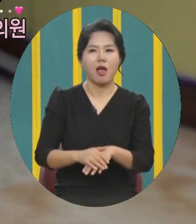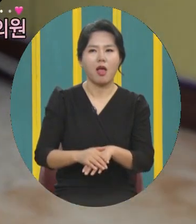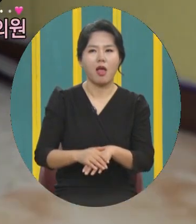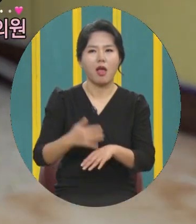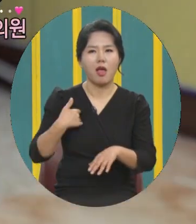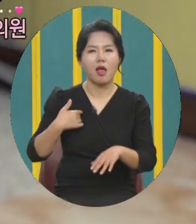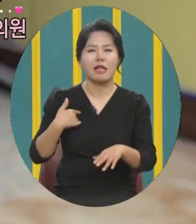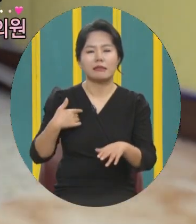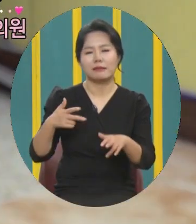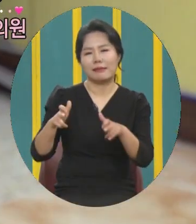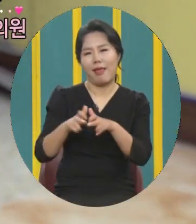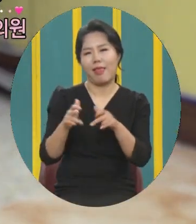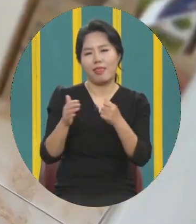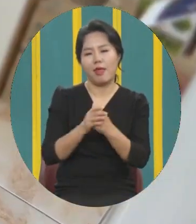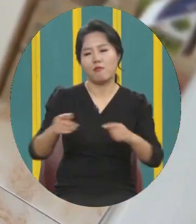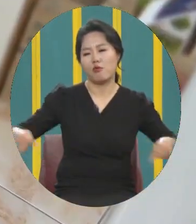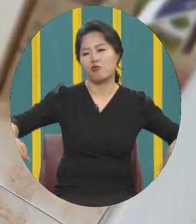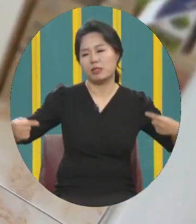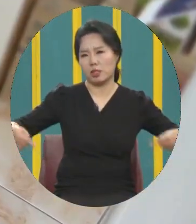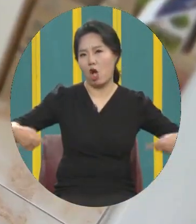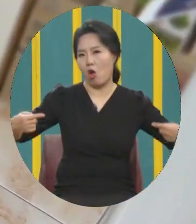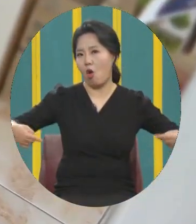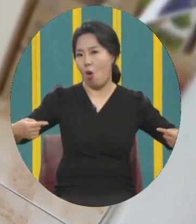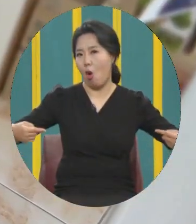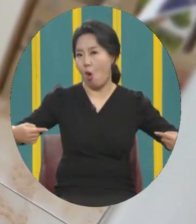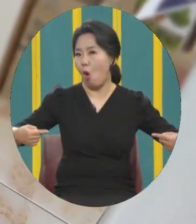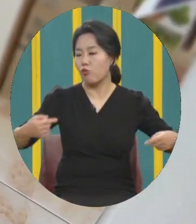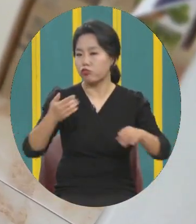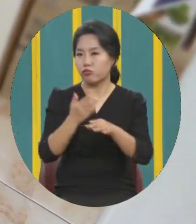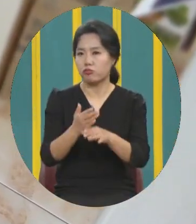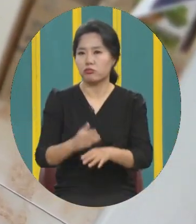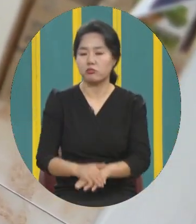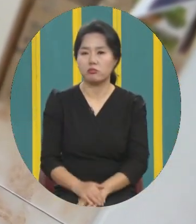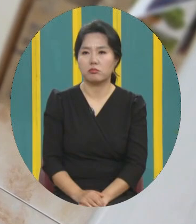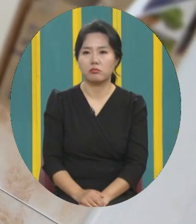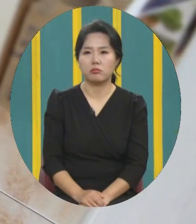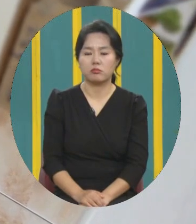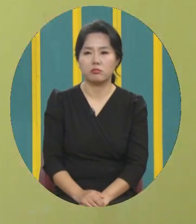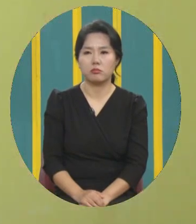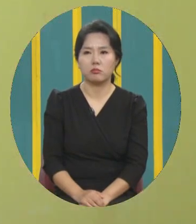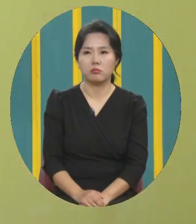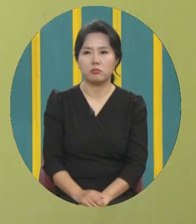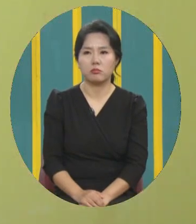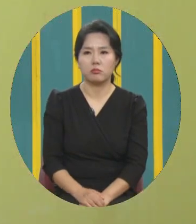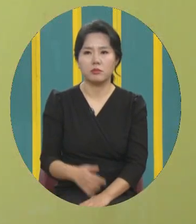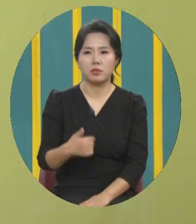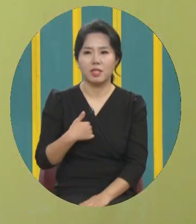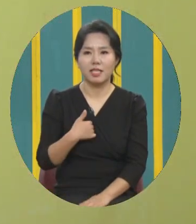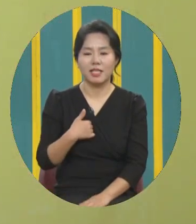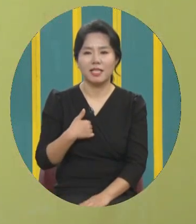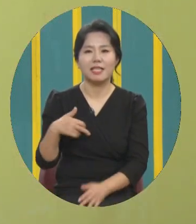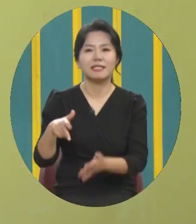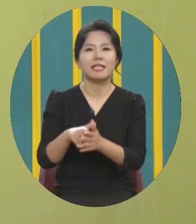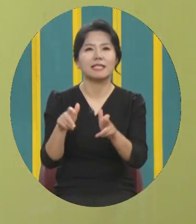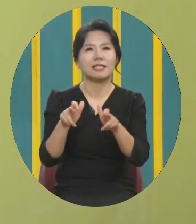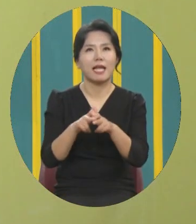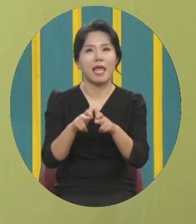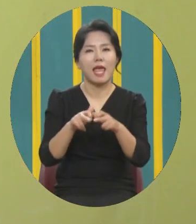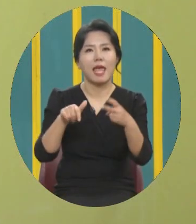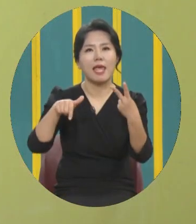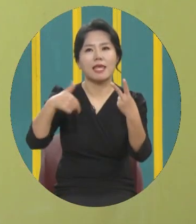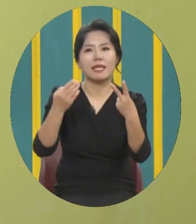된 기철 씨는 보행이 힘들어 평소 휠체어를 이용합니다. 저는 지금 지체장애 2급이고요.